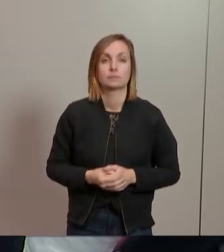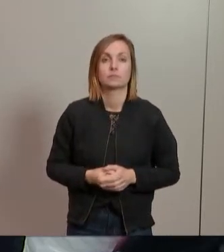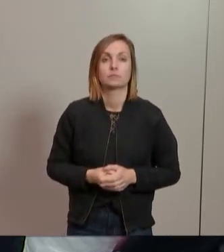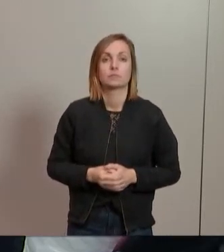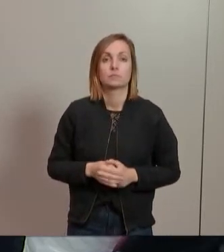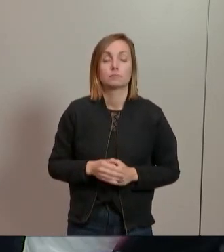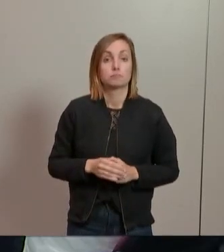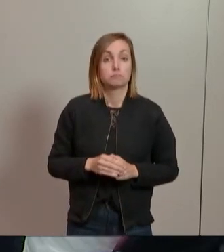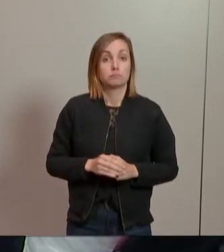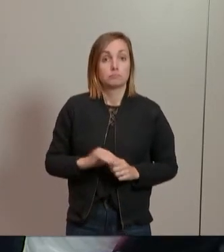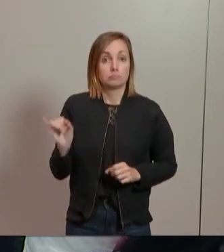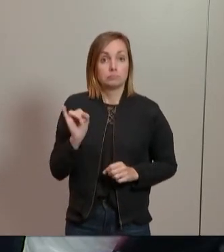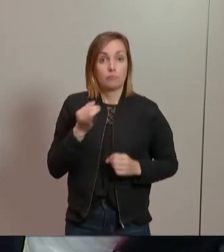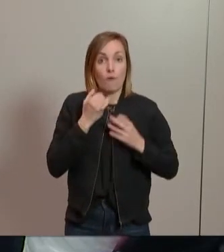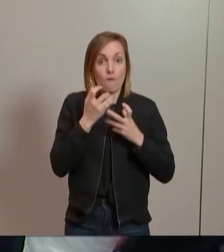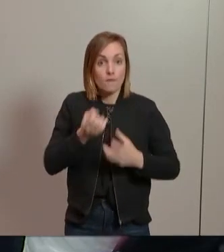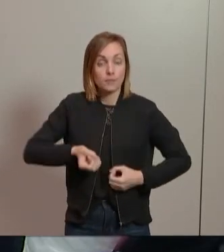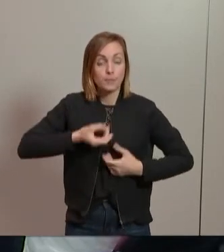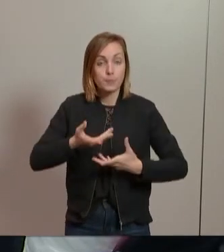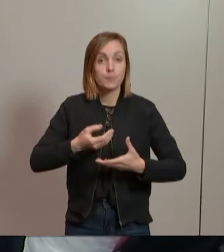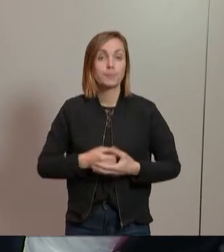une intervention concernant cette délibération ?